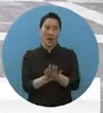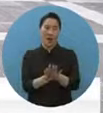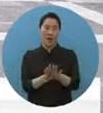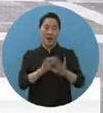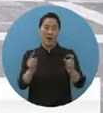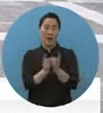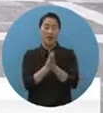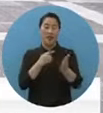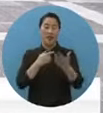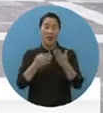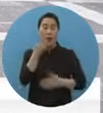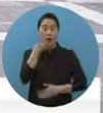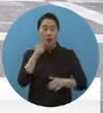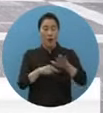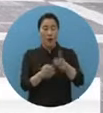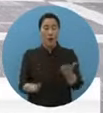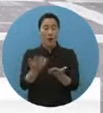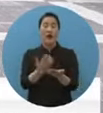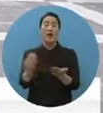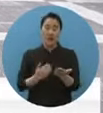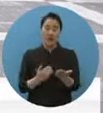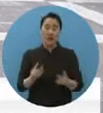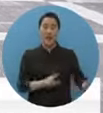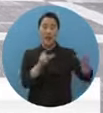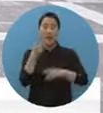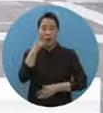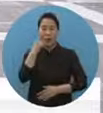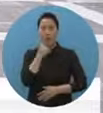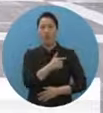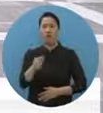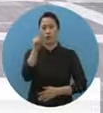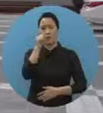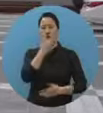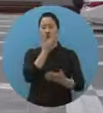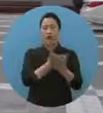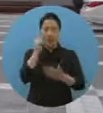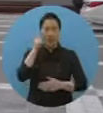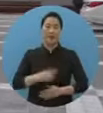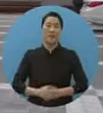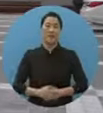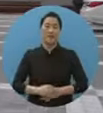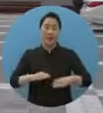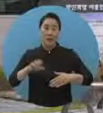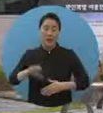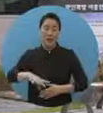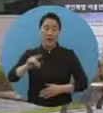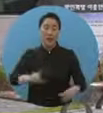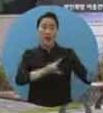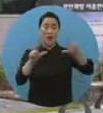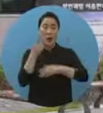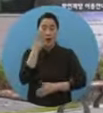체험해보고 귀농귀촌 전에 한 번 이런 생활 해보는건 굉장히 중요하다는 생각을 합니다 전남에서 먼저 살아 보기에는